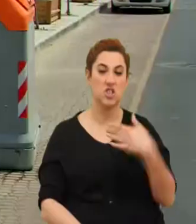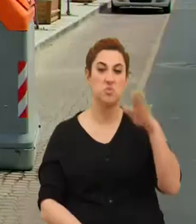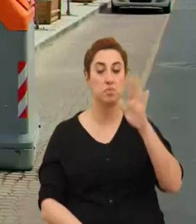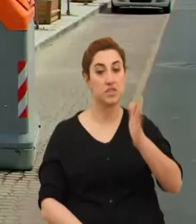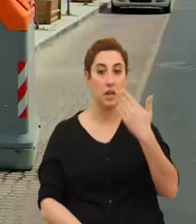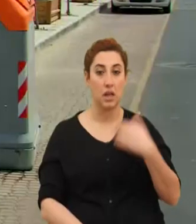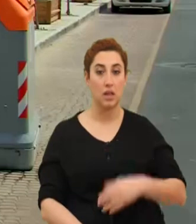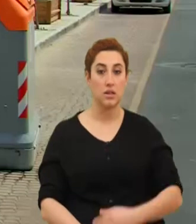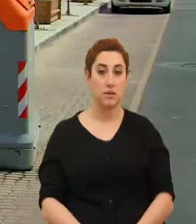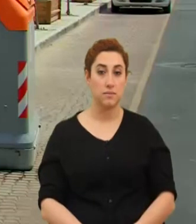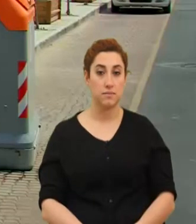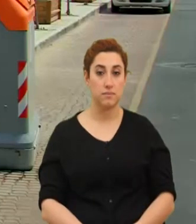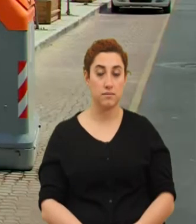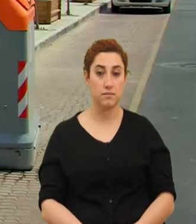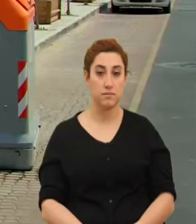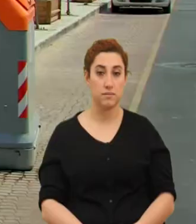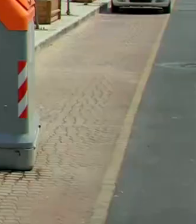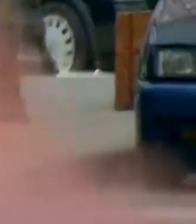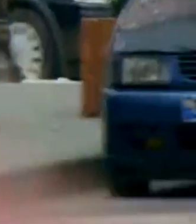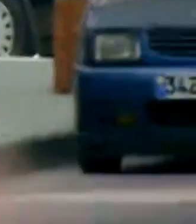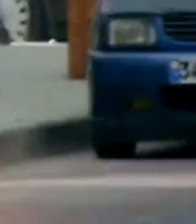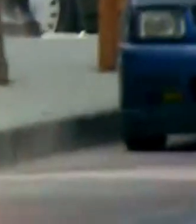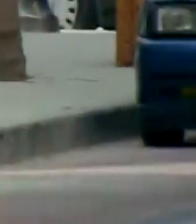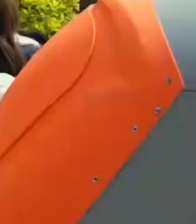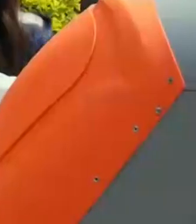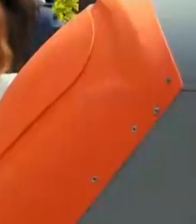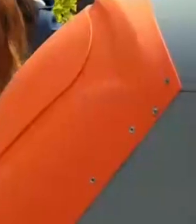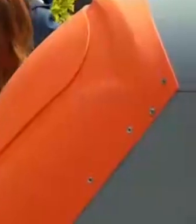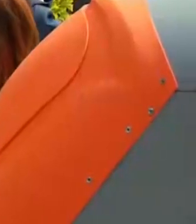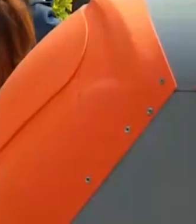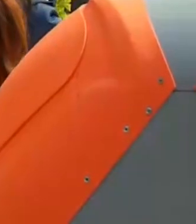Gitmiş gelin. Hepsi çıkardılar kafalarını.